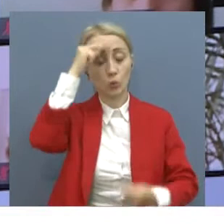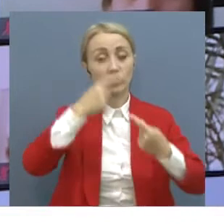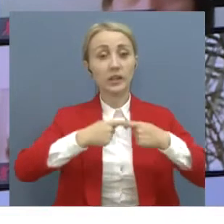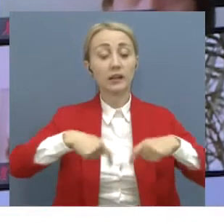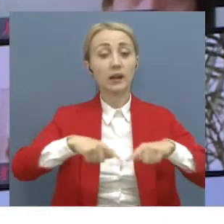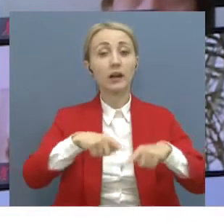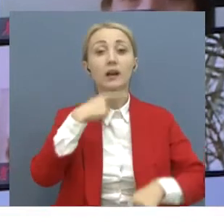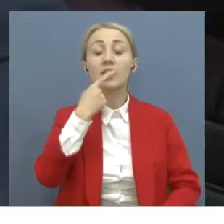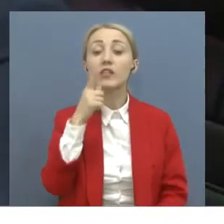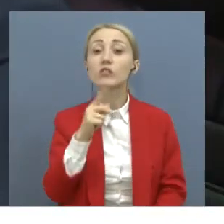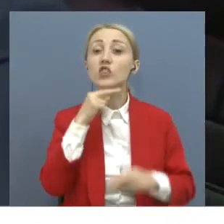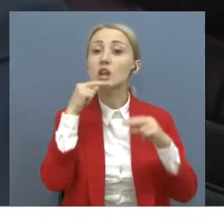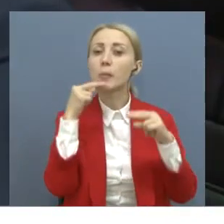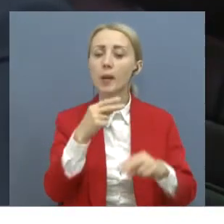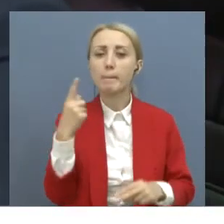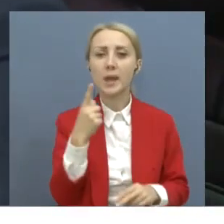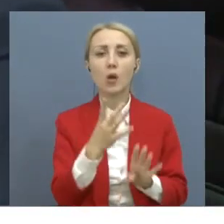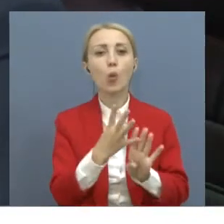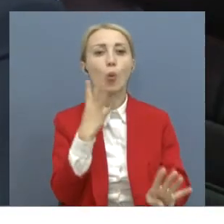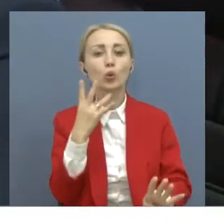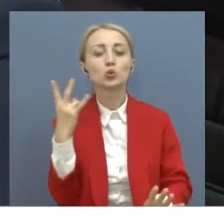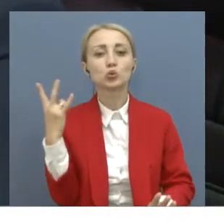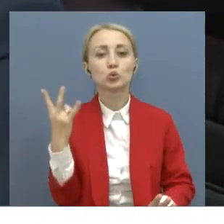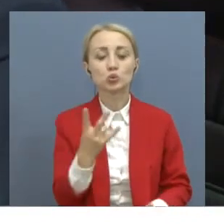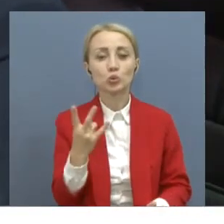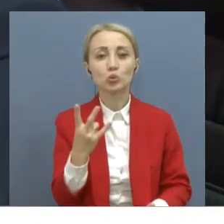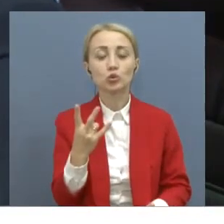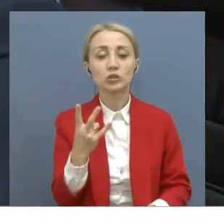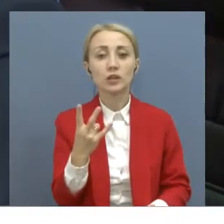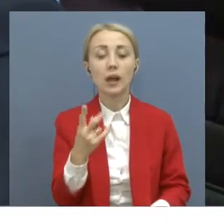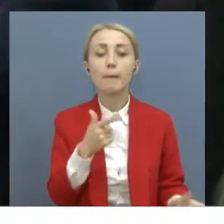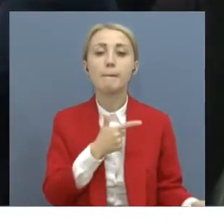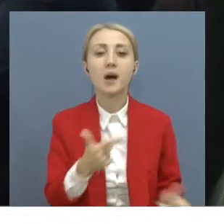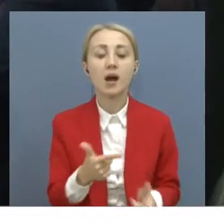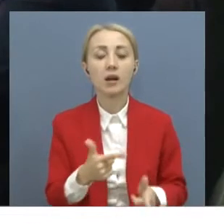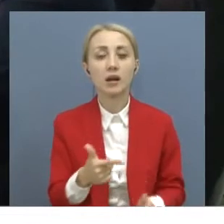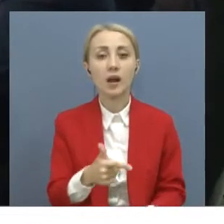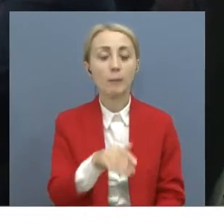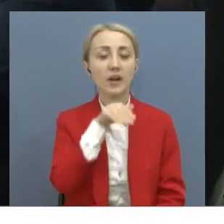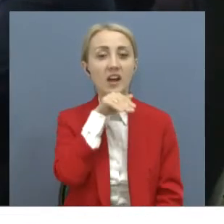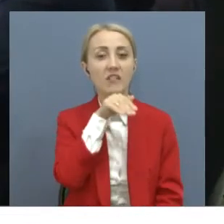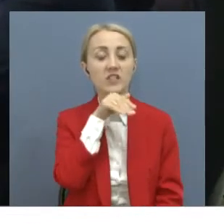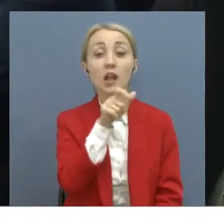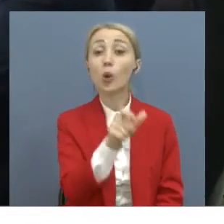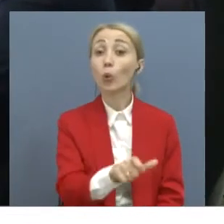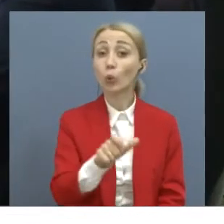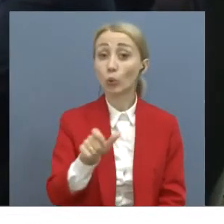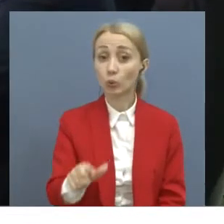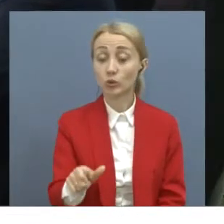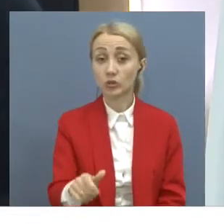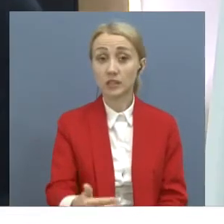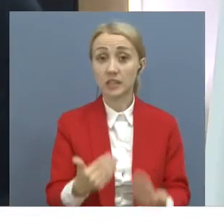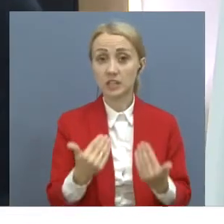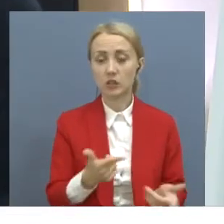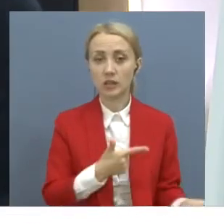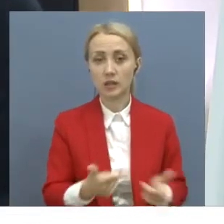онлайн кездесуде білім ошақтарының басшылары бірінші кезекте кәсіби кадрларды дайындауға басымдық беру керектігін алға тартты. Бауса